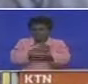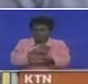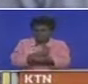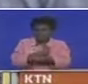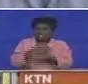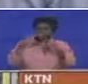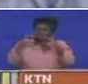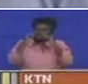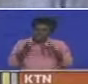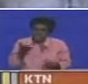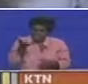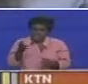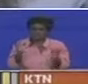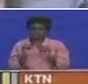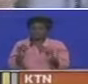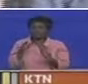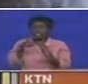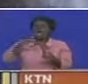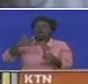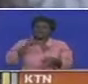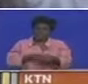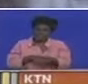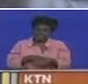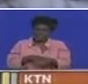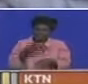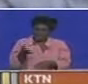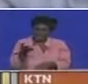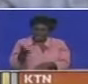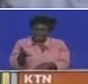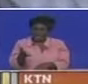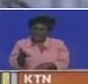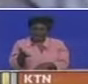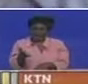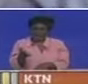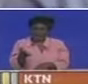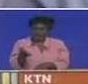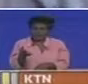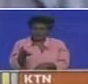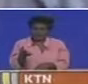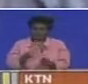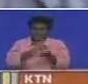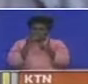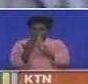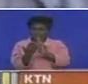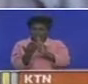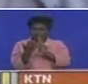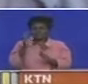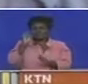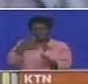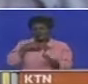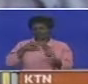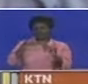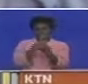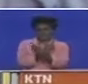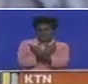mwalimu hayupo wakati wote vile hapo kwa wanafunzi one on one with the student, unaona kuna tofauti.